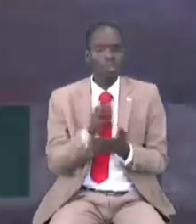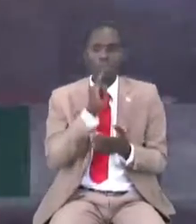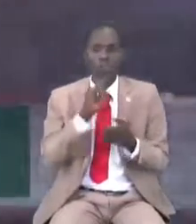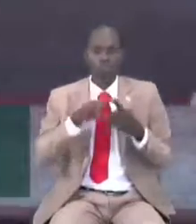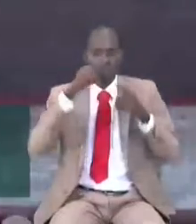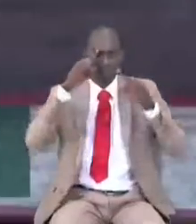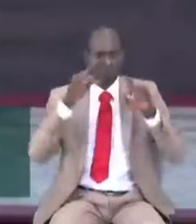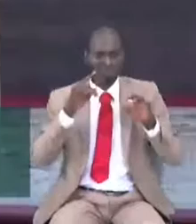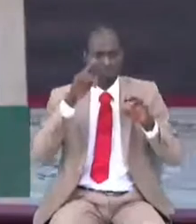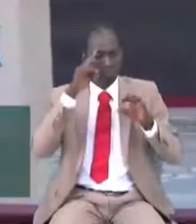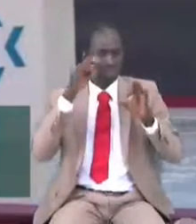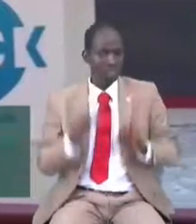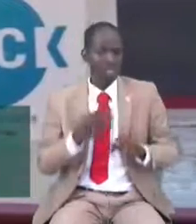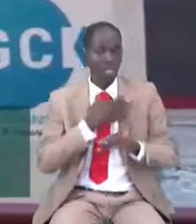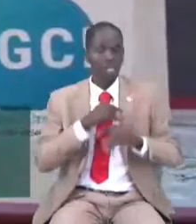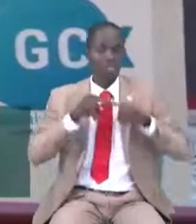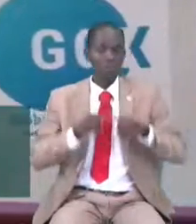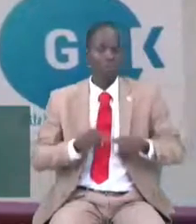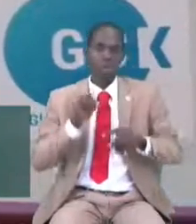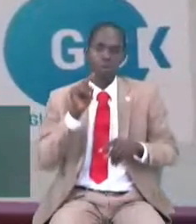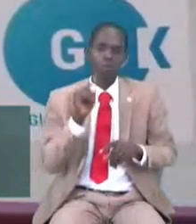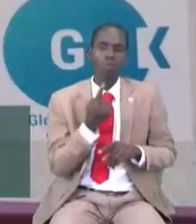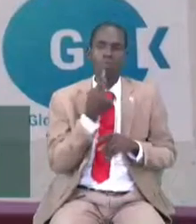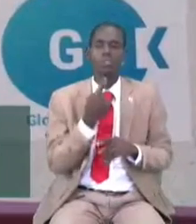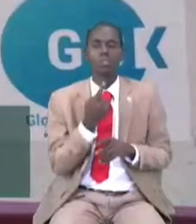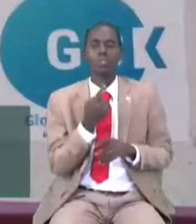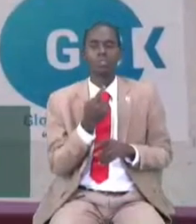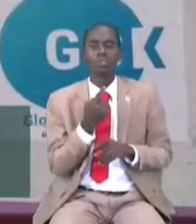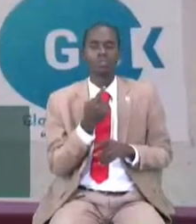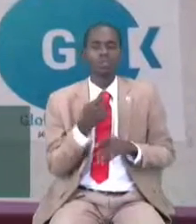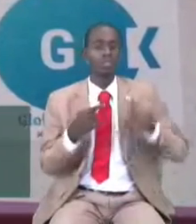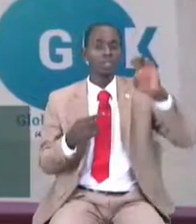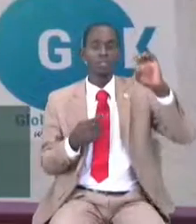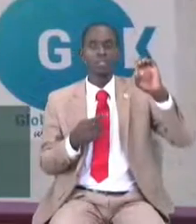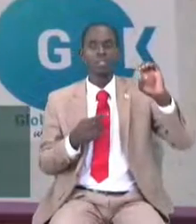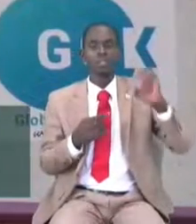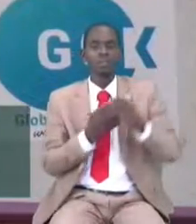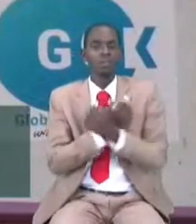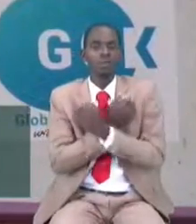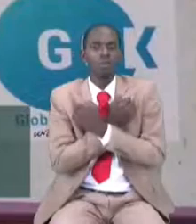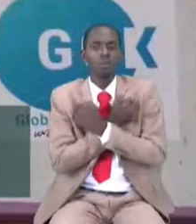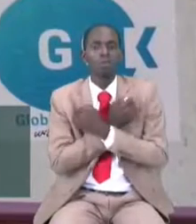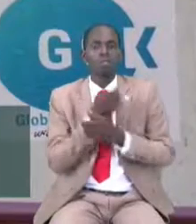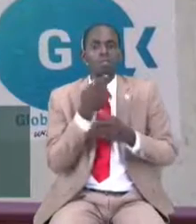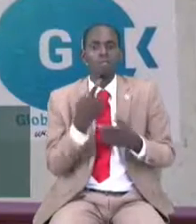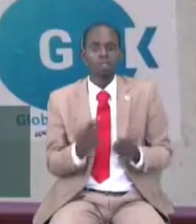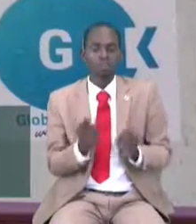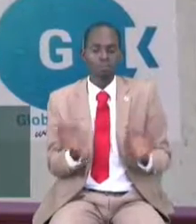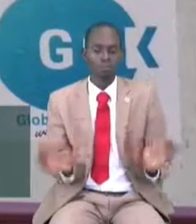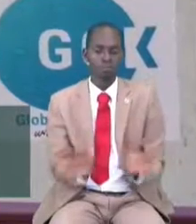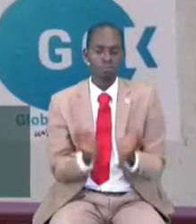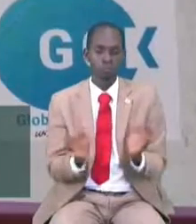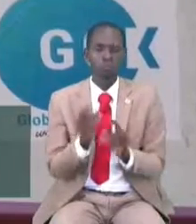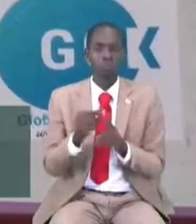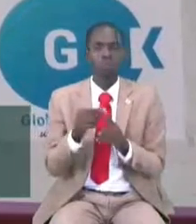de dépendre de Christ seul. Et puis embrasser l'exaltation de Christ. Vous devez abandonner